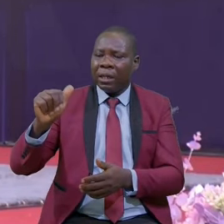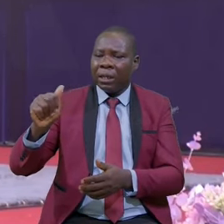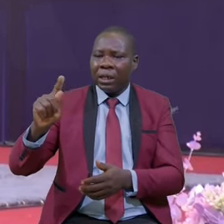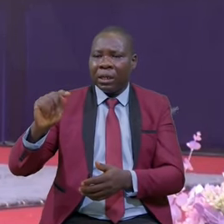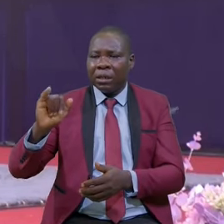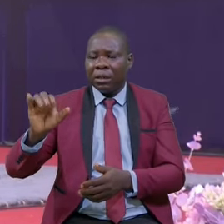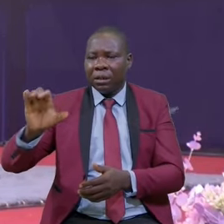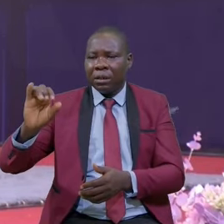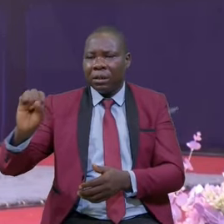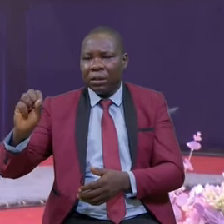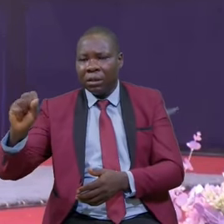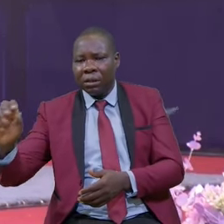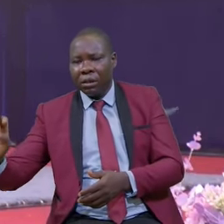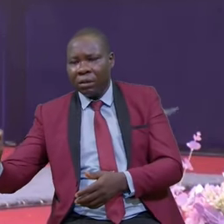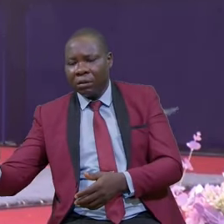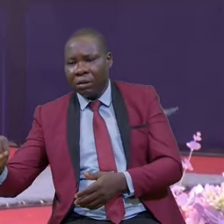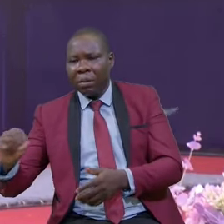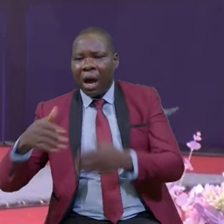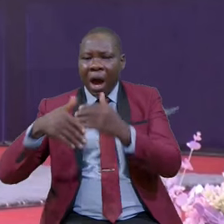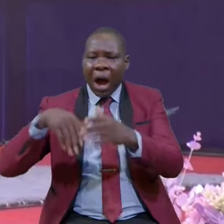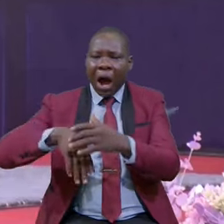tout va être balayé.